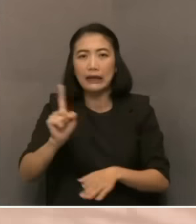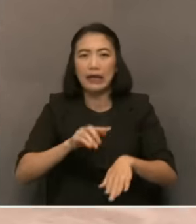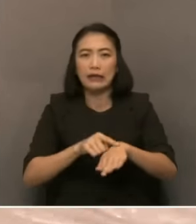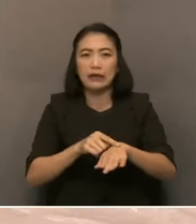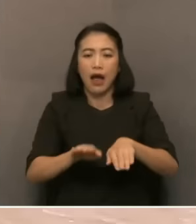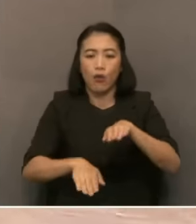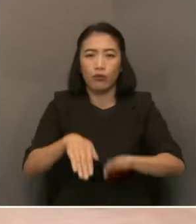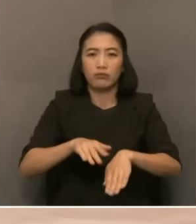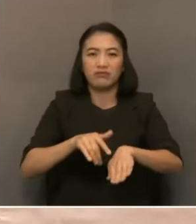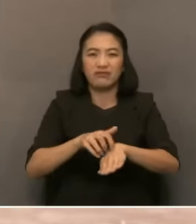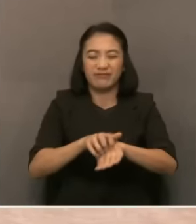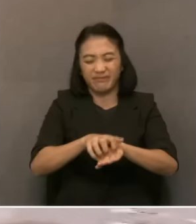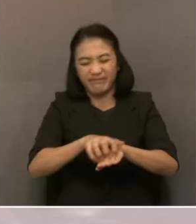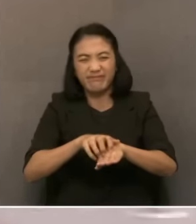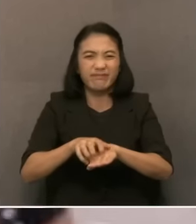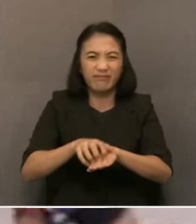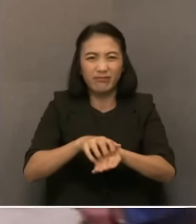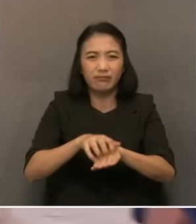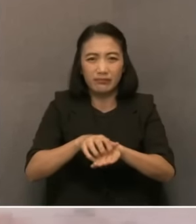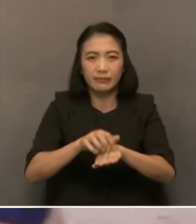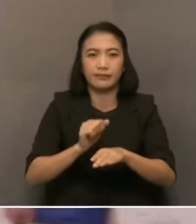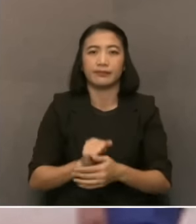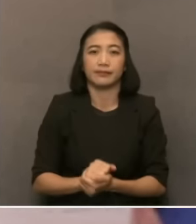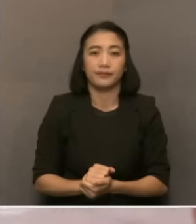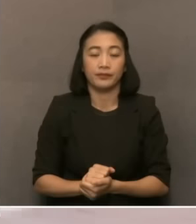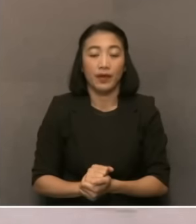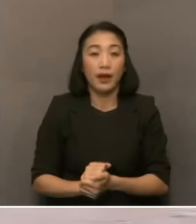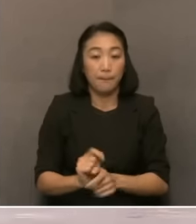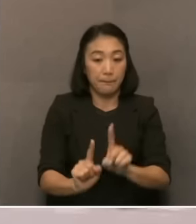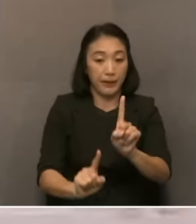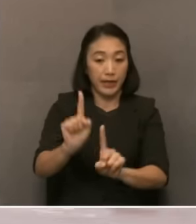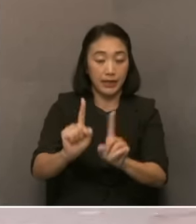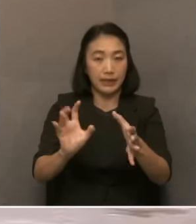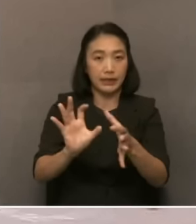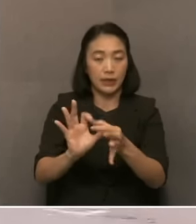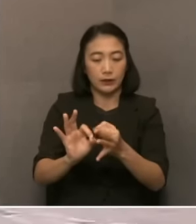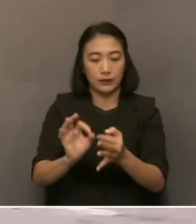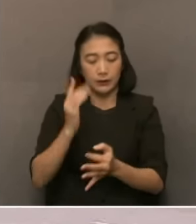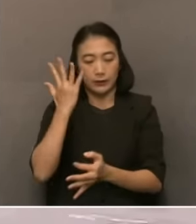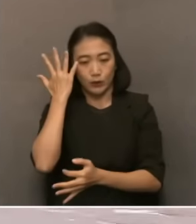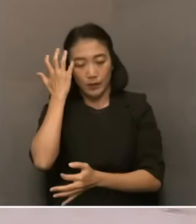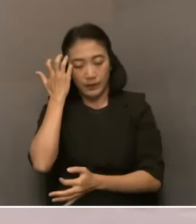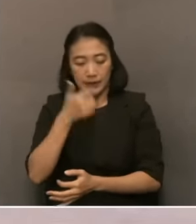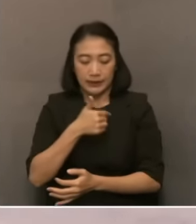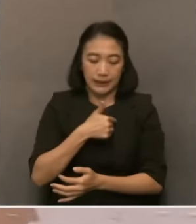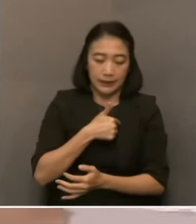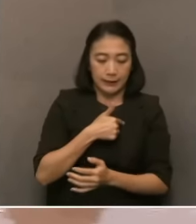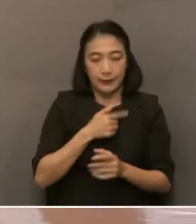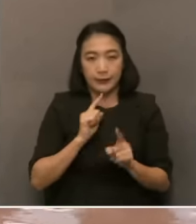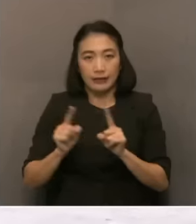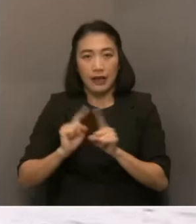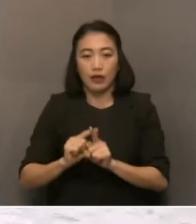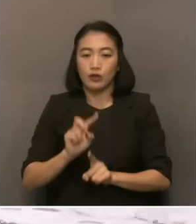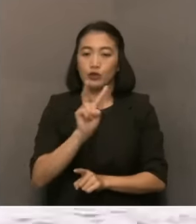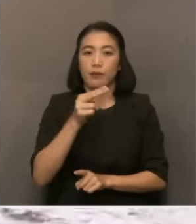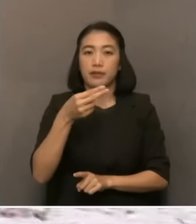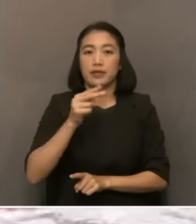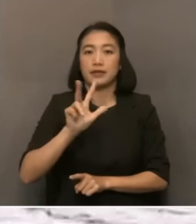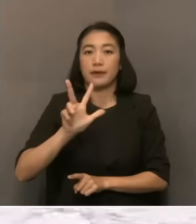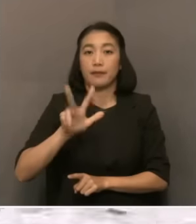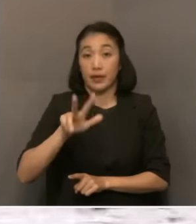สุดในขณะที่การประเมินนด้านสุขภาพจิตค่ะมีจำนวนมากกว่า 32,000คนนะคะในจำนวนนี้พบ